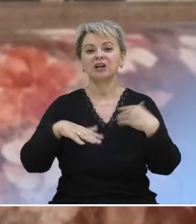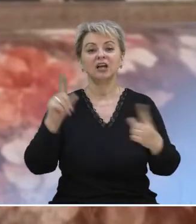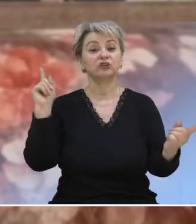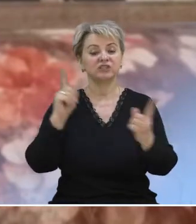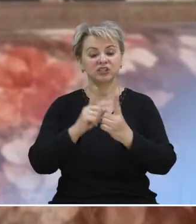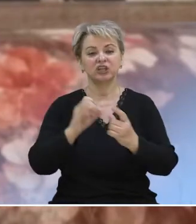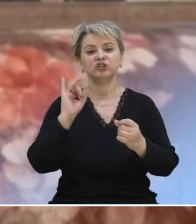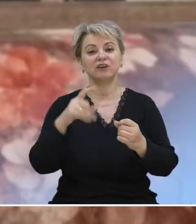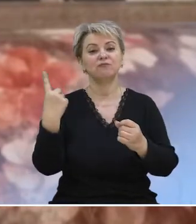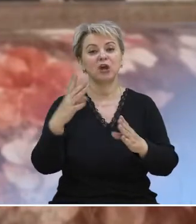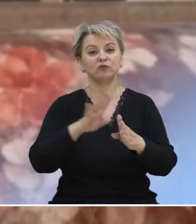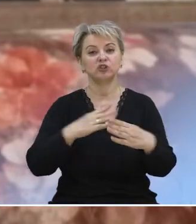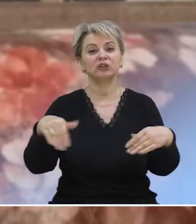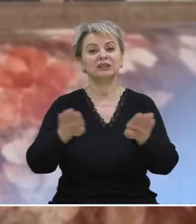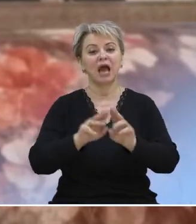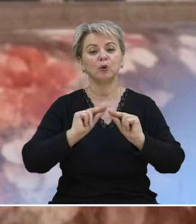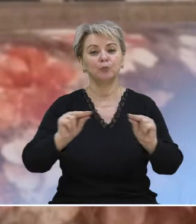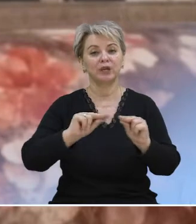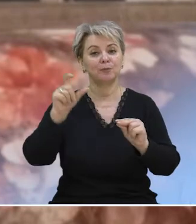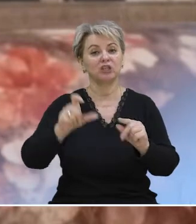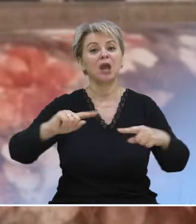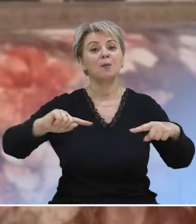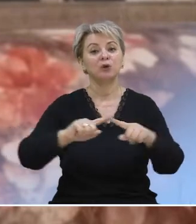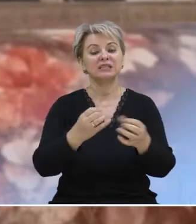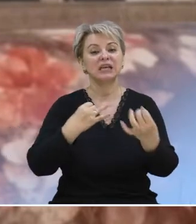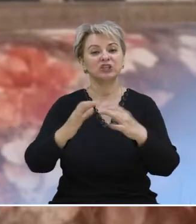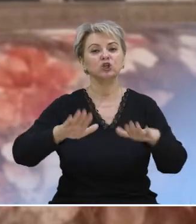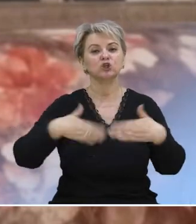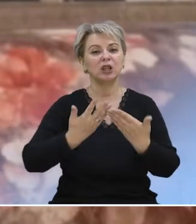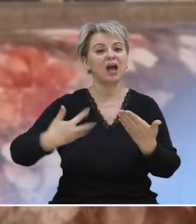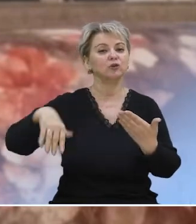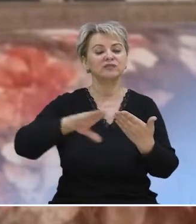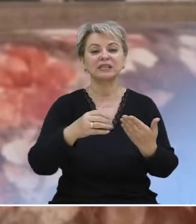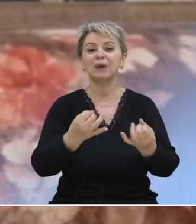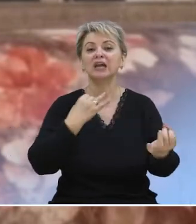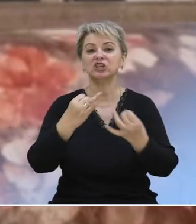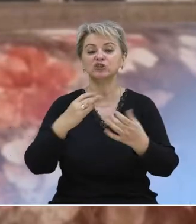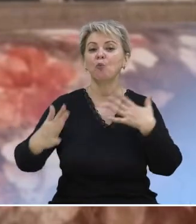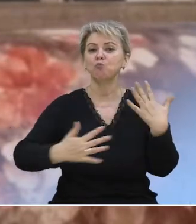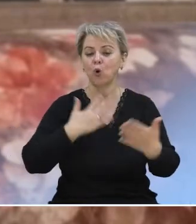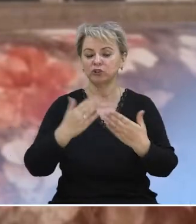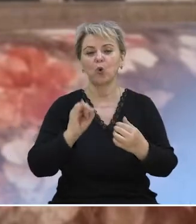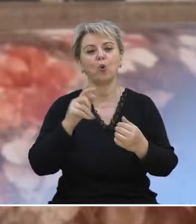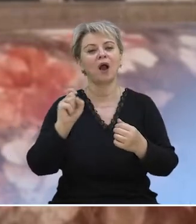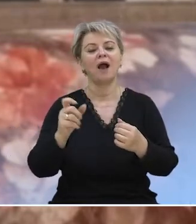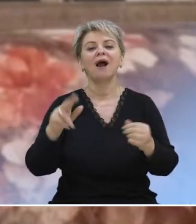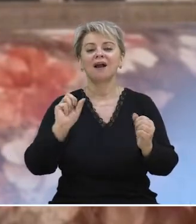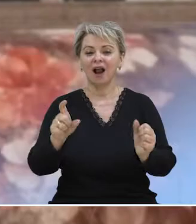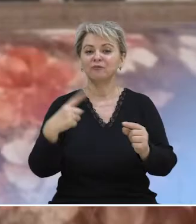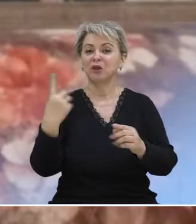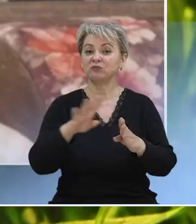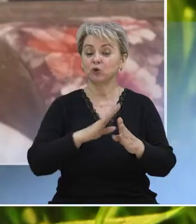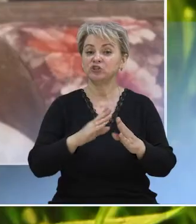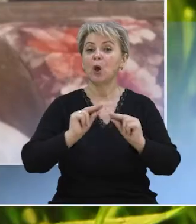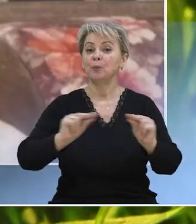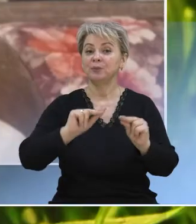Здравствуйте, рада встрече. Ну и в первую очередь, как преподаватель по технике речи, желаю всем речевой бодрости. Ух, как! Я думал, сейчас